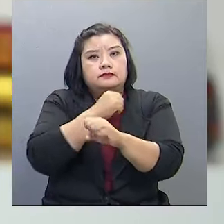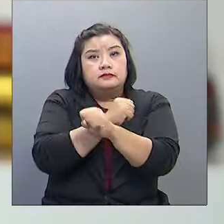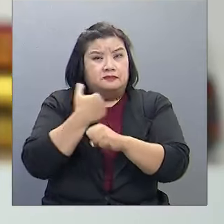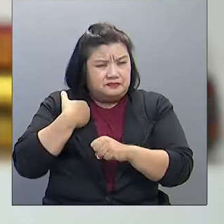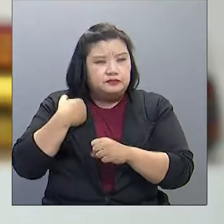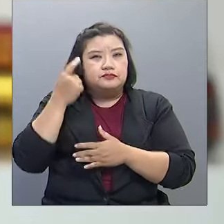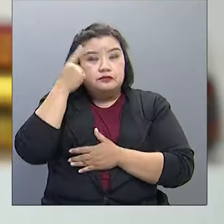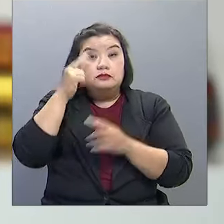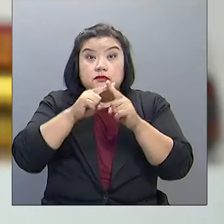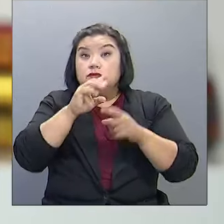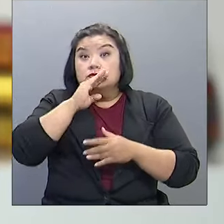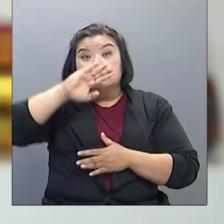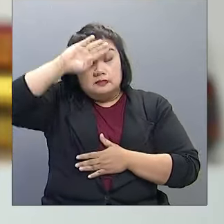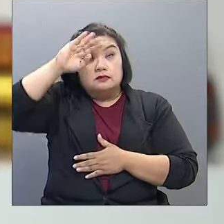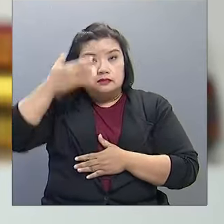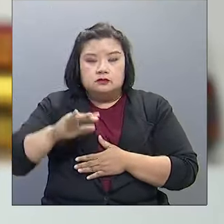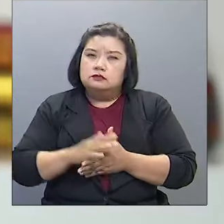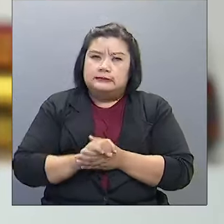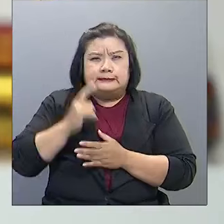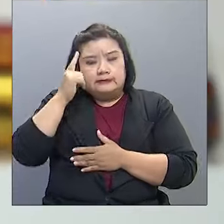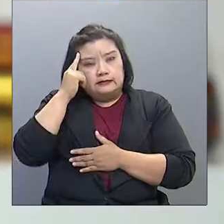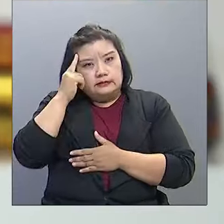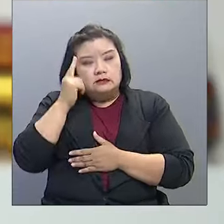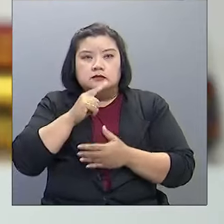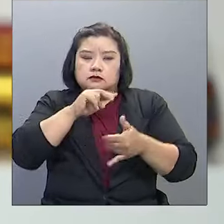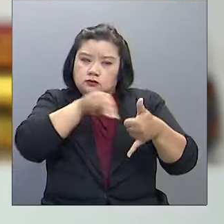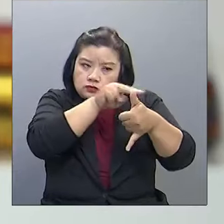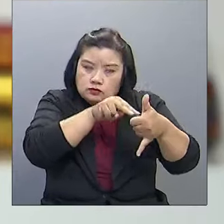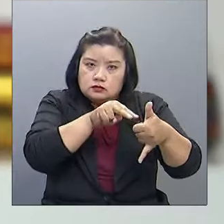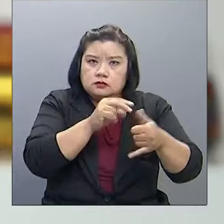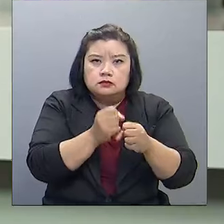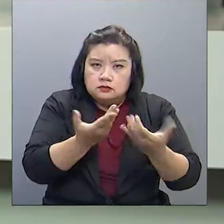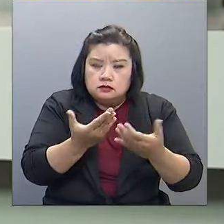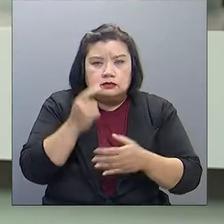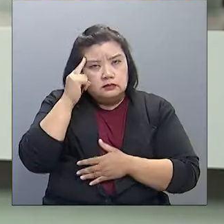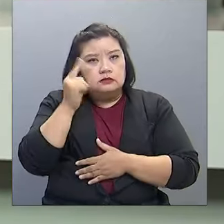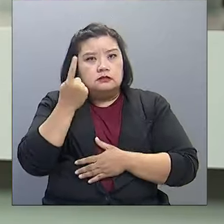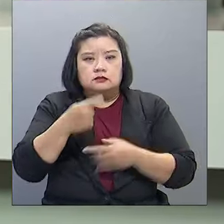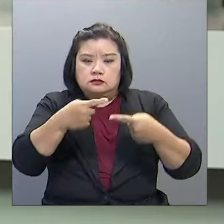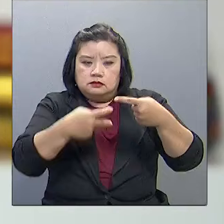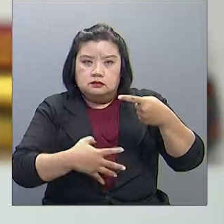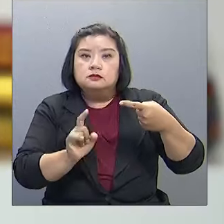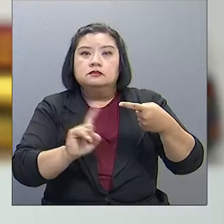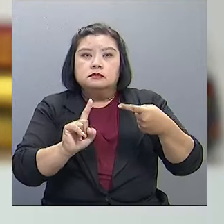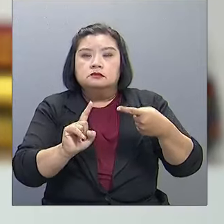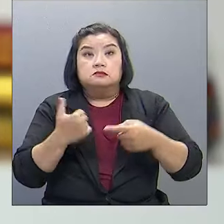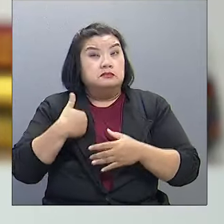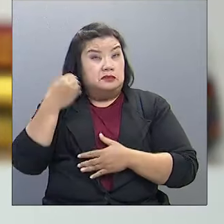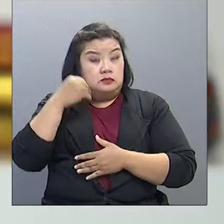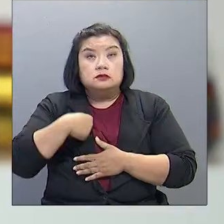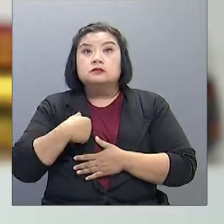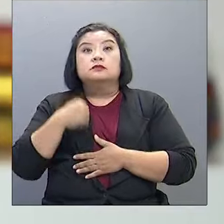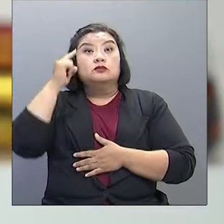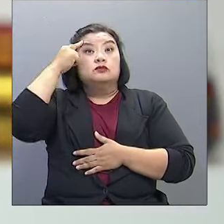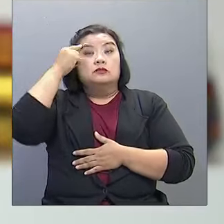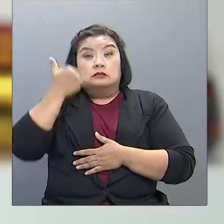จริงๆแล้วถ้าเป็นเนี่ยครับต้องมาดูจริงๆให้ชัวร์ว่าควรจะทำอะไรกับมันหรือเปล่าเพราะส่วนมากเลยจะเจอโดยบังเอิญน